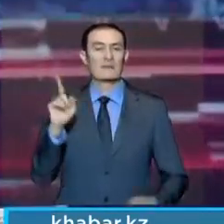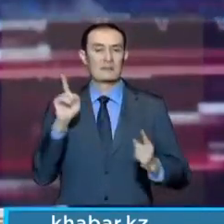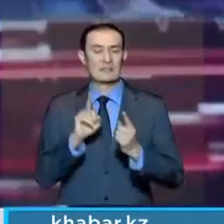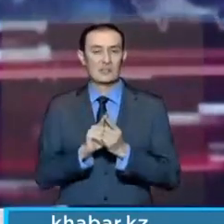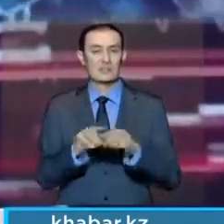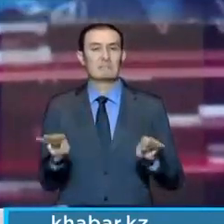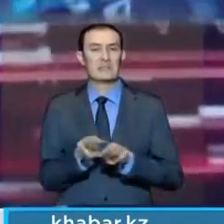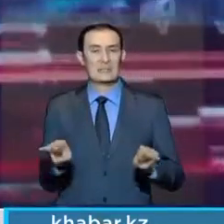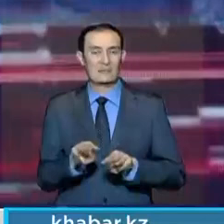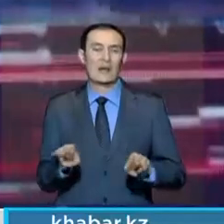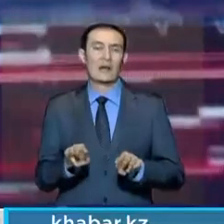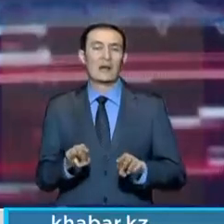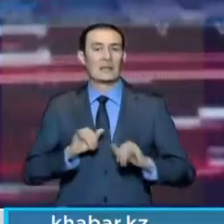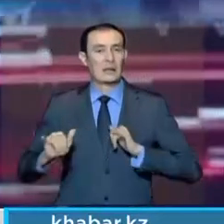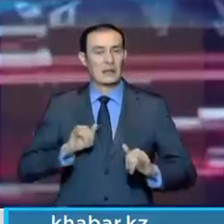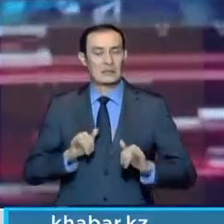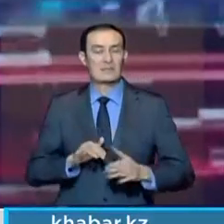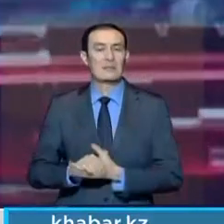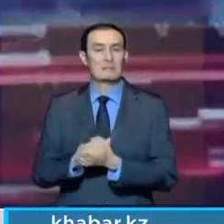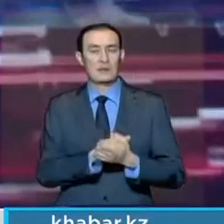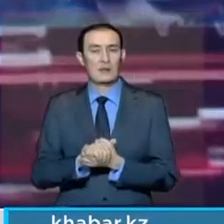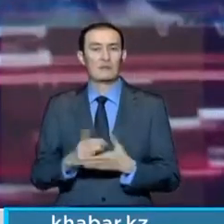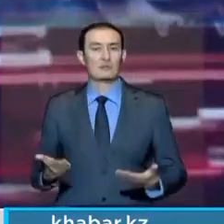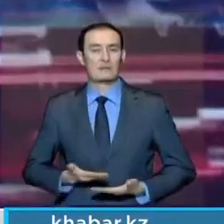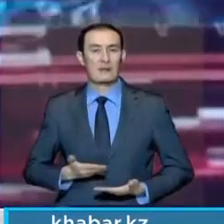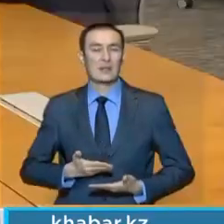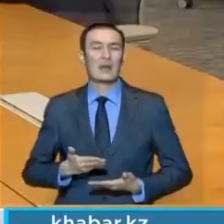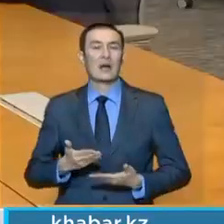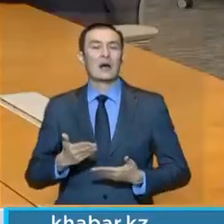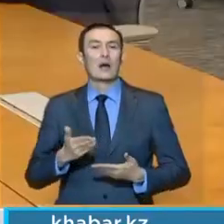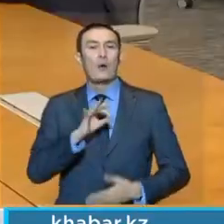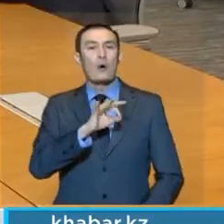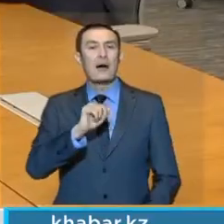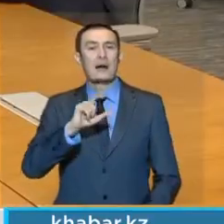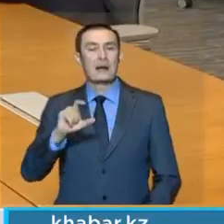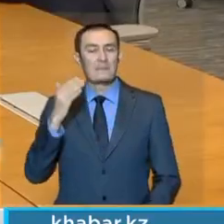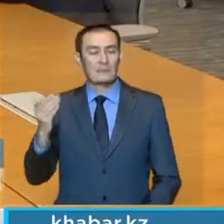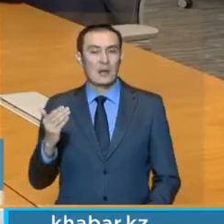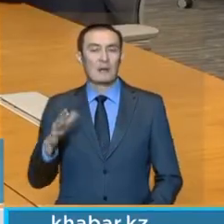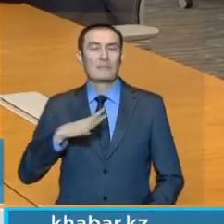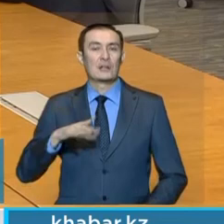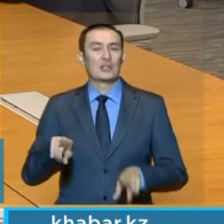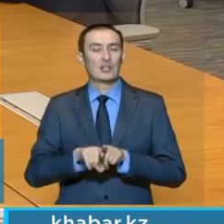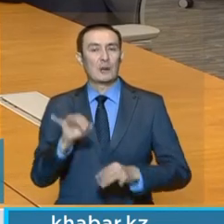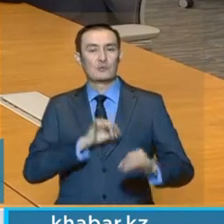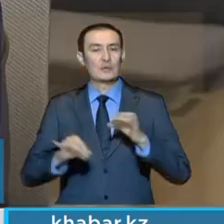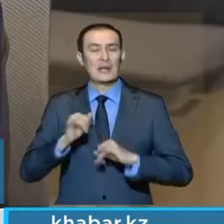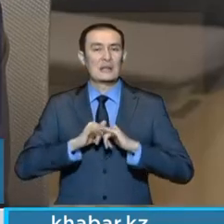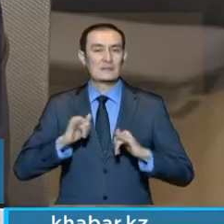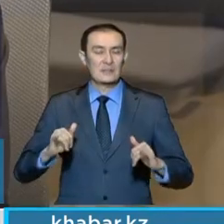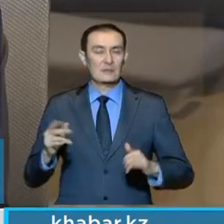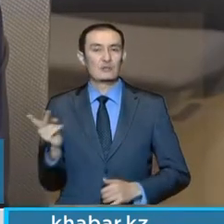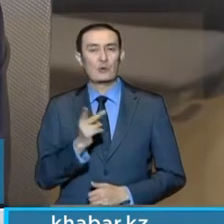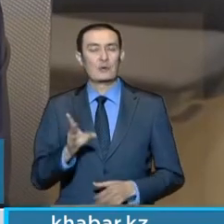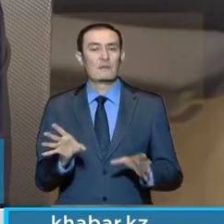встрече с министром толерантности и мирного сосуществования Объединенных Арабских Эмиратов. Стороны также обсудили развитие